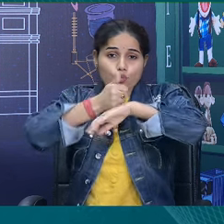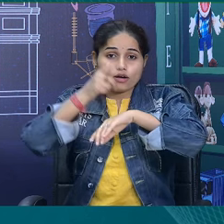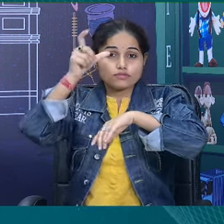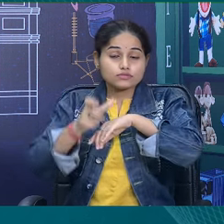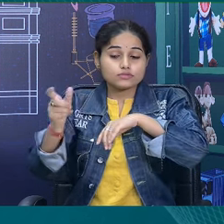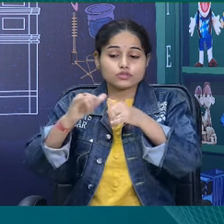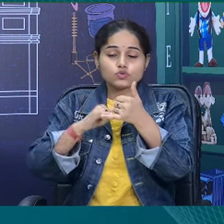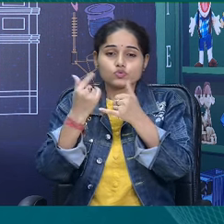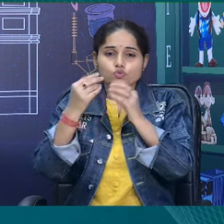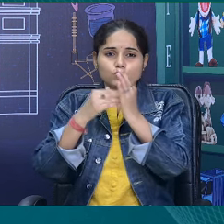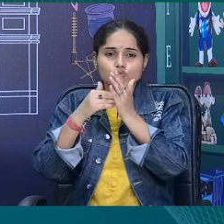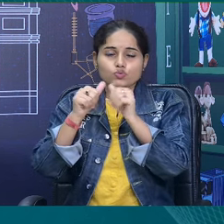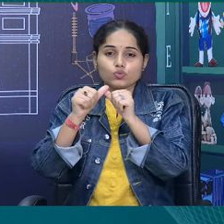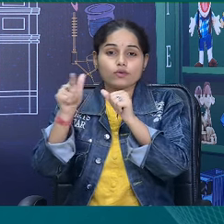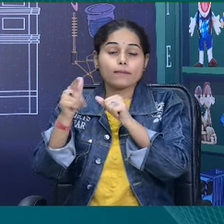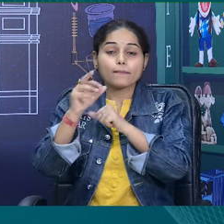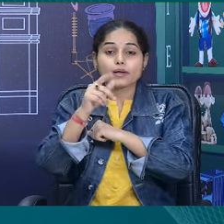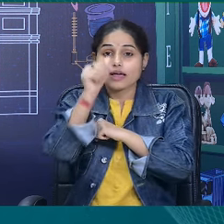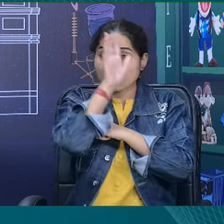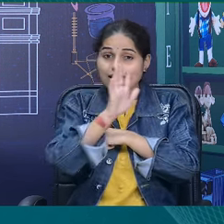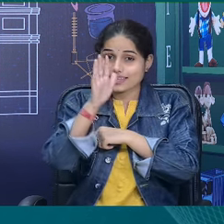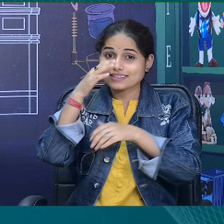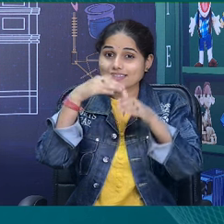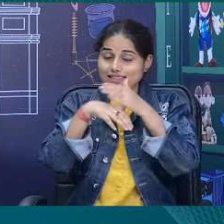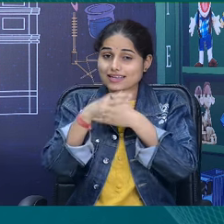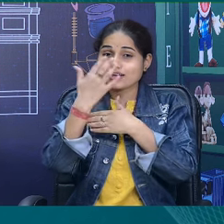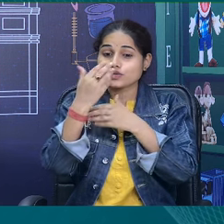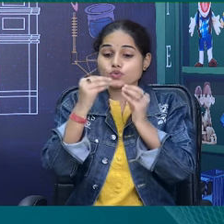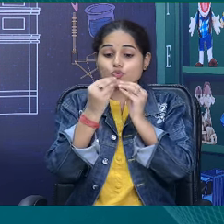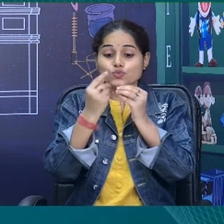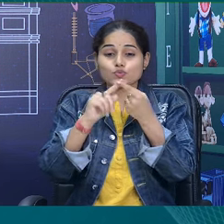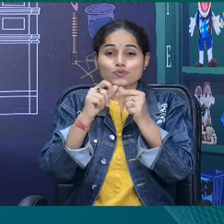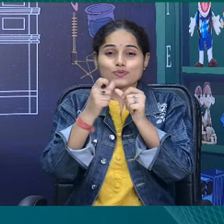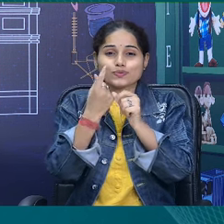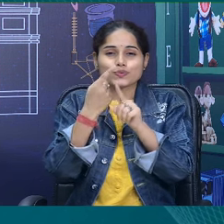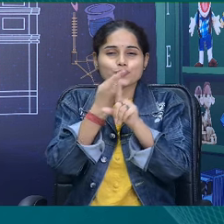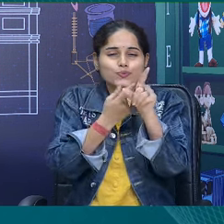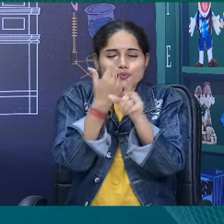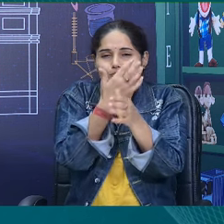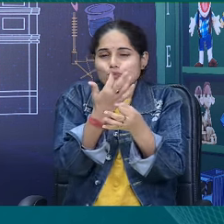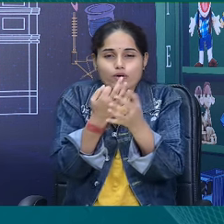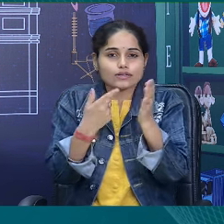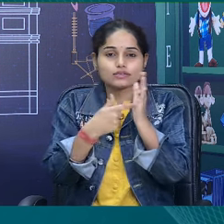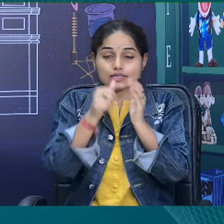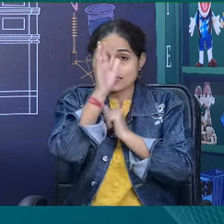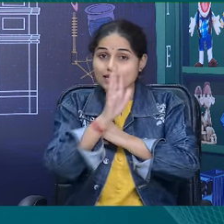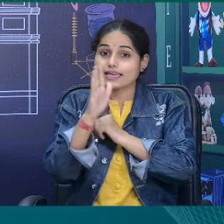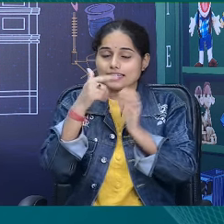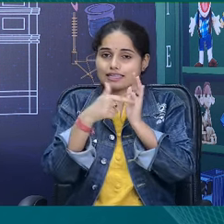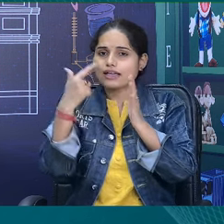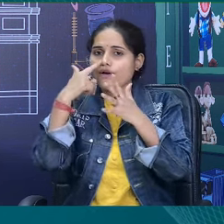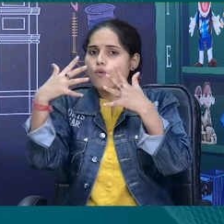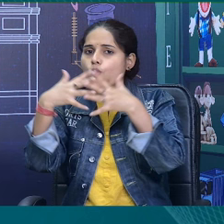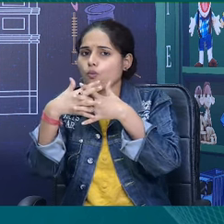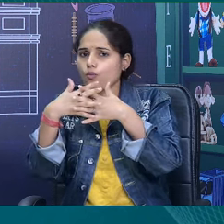बेसिकली इंडियन ब्यूटी हमारी वमन इंडियन ब्यूटी को डिपिक्ट करते थे तो उन्होंने हमेशा से इंडियन वमन को